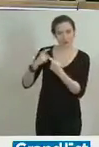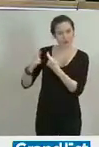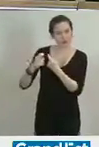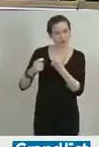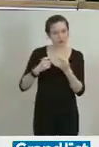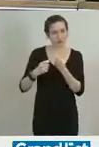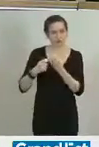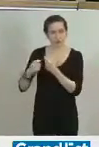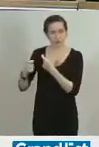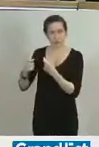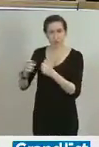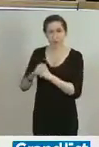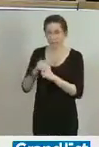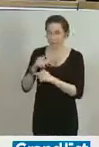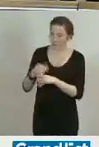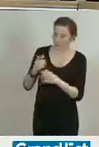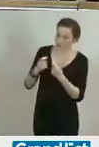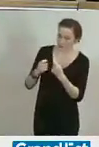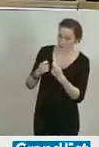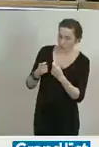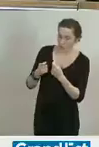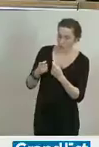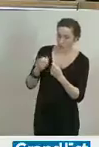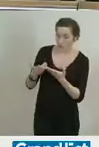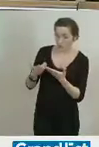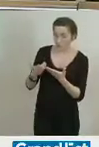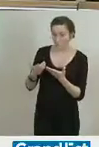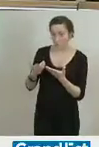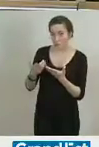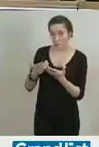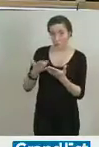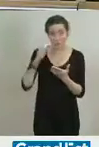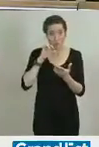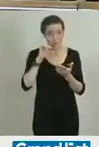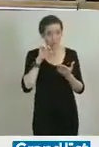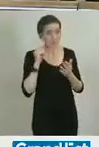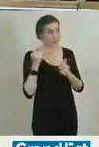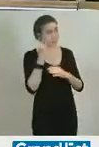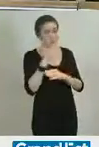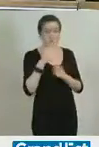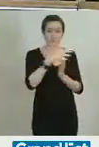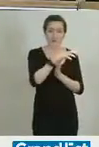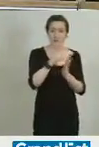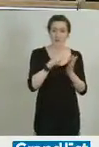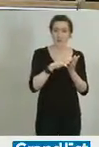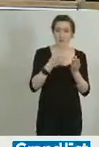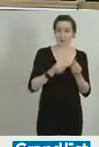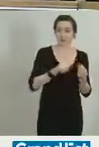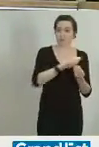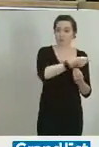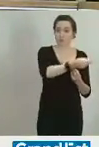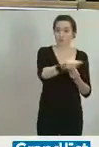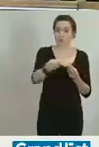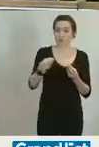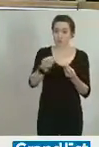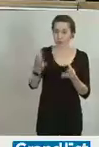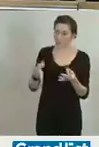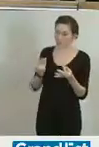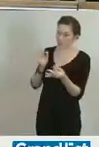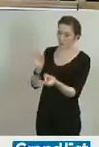fait l'objet d'une concertation étroite, puisque c'est le texte que vous avez qui a été soumis, et je dois le